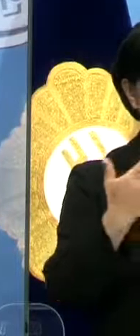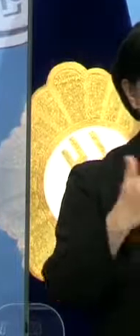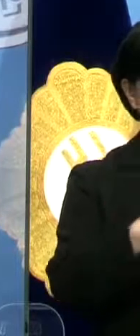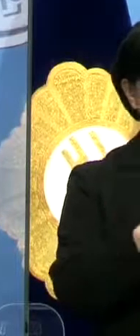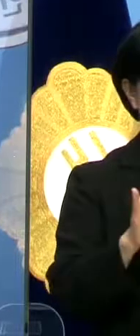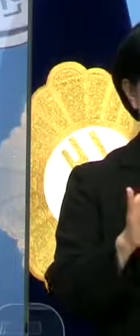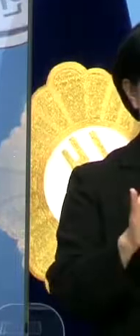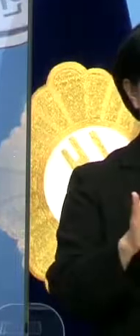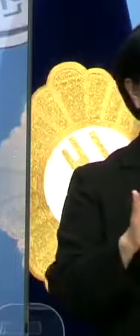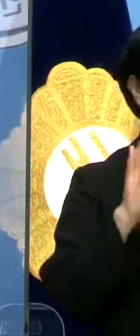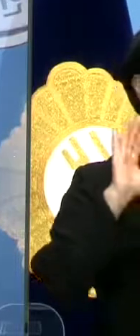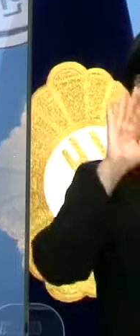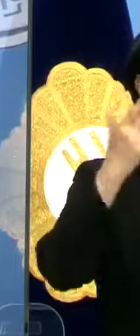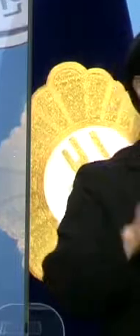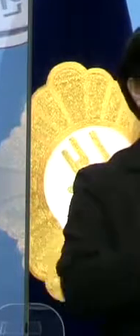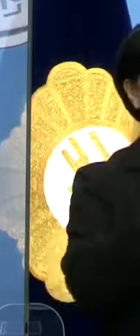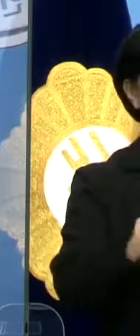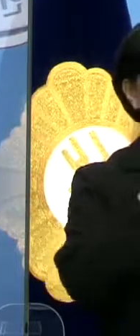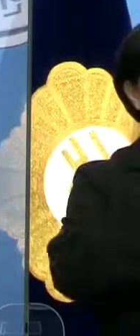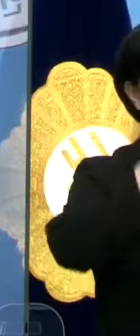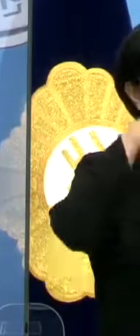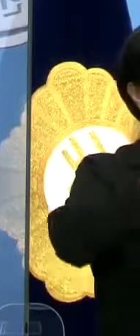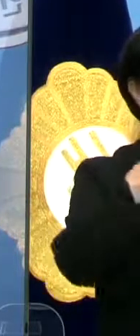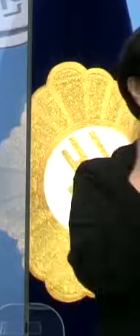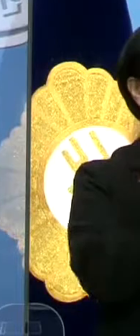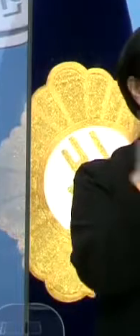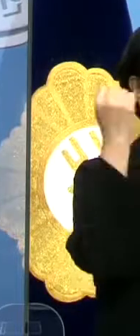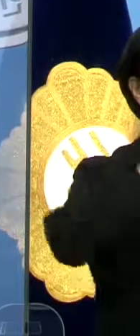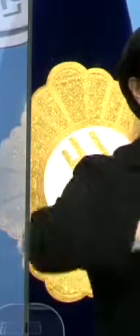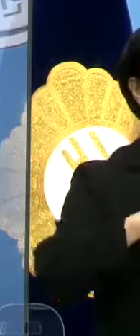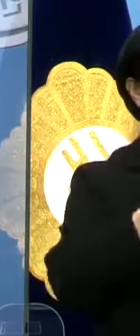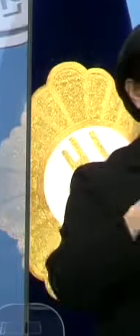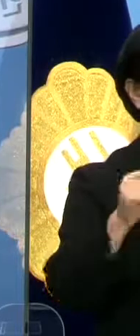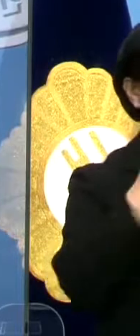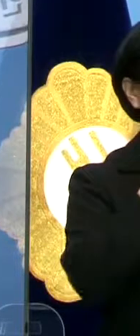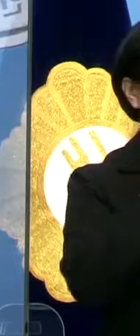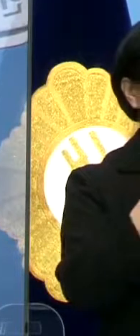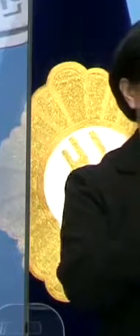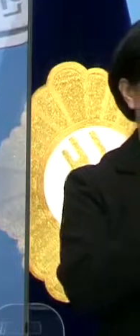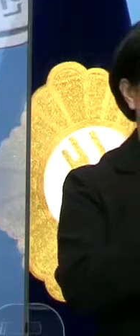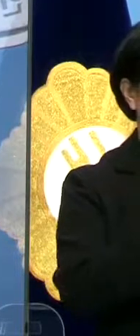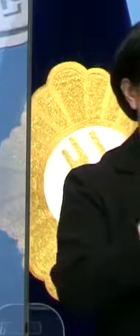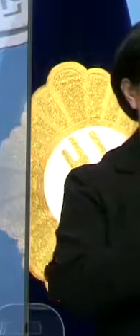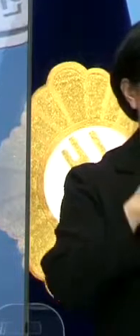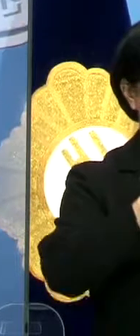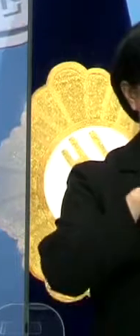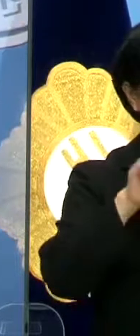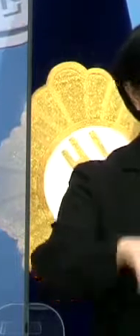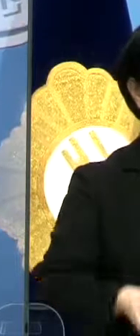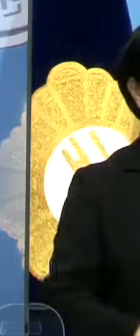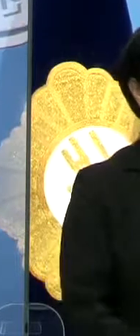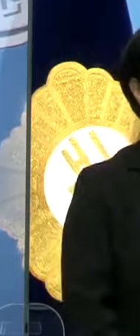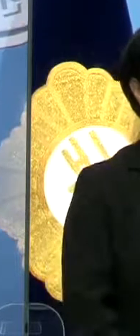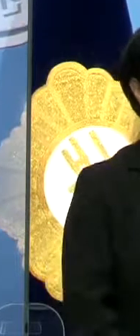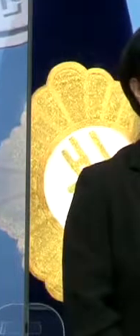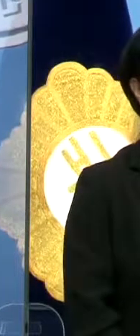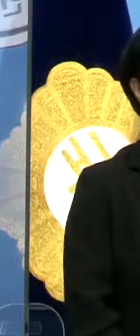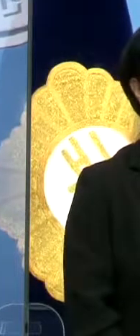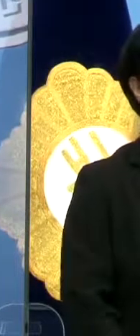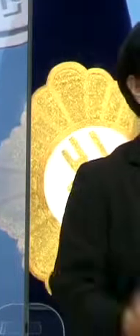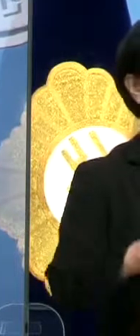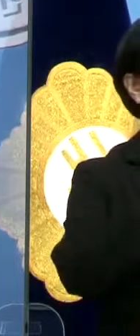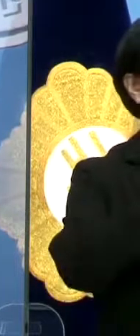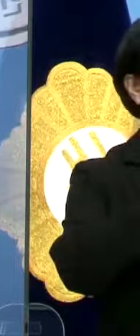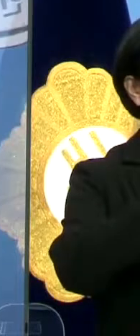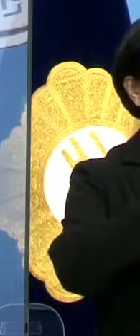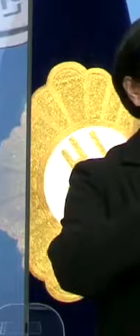이유는 최근 10월말 선거법 위반으로 한 명이 민주당 의원 이직을 상실했기 때문입니다 하지만 이것과 관련해